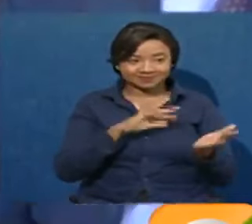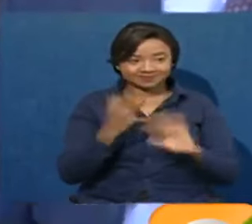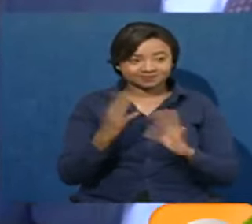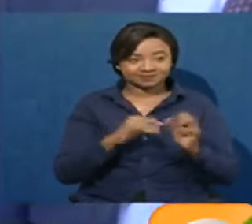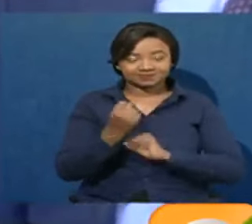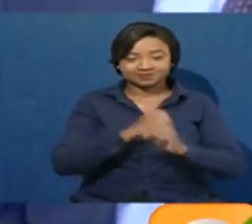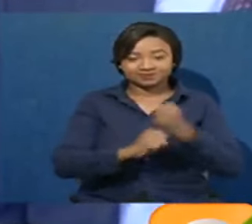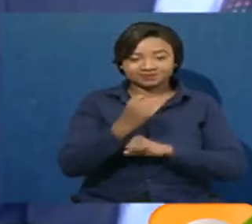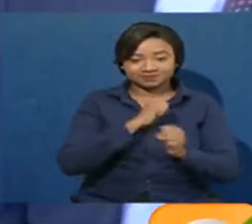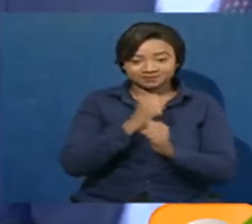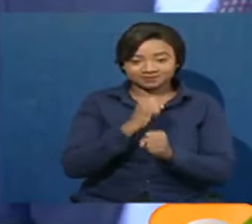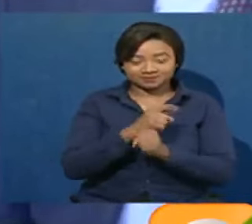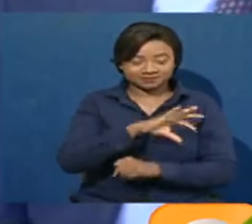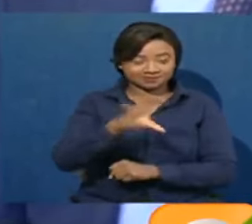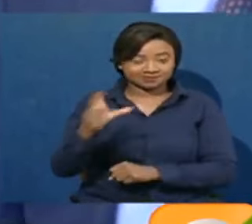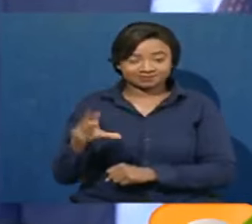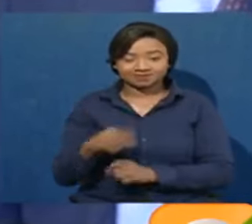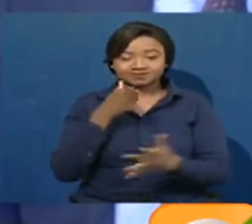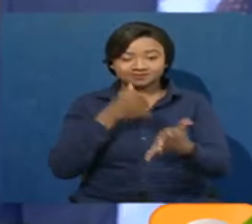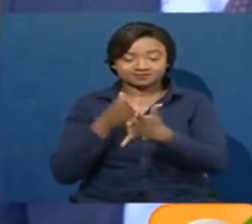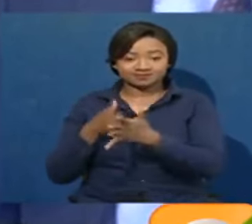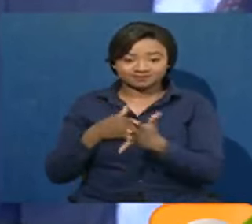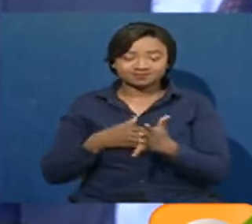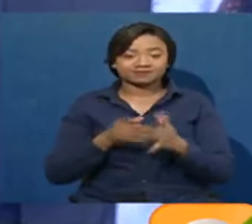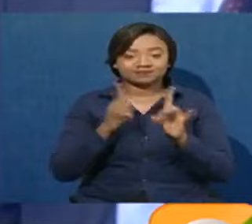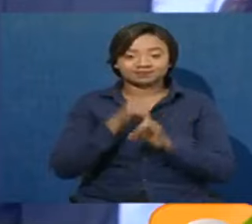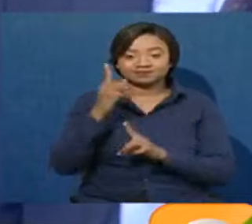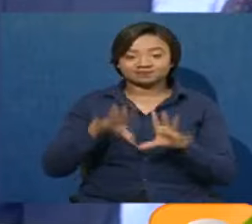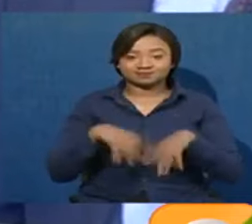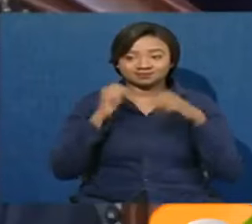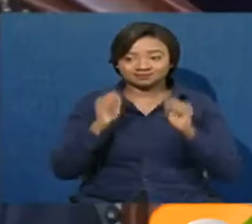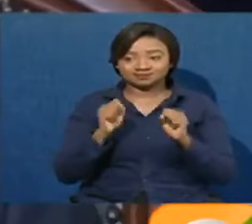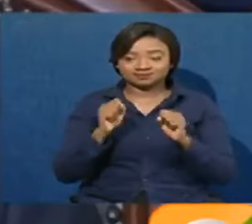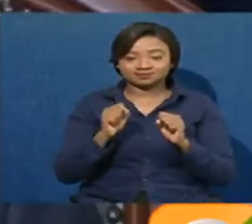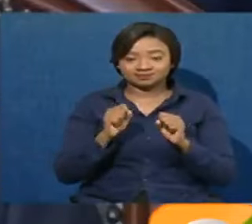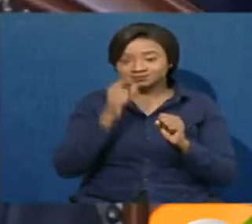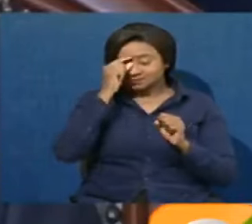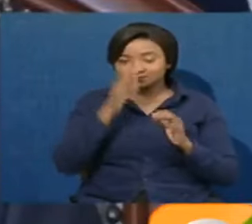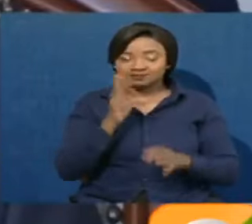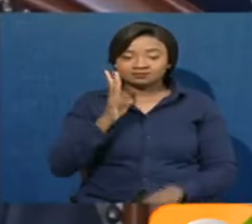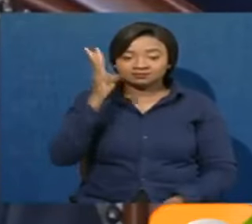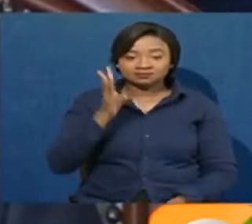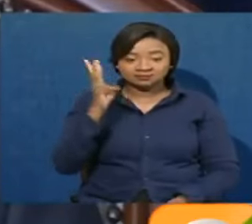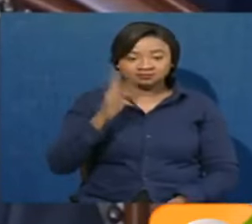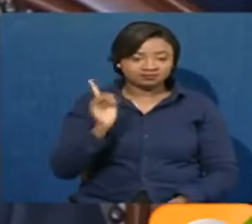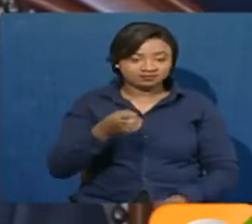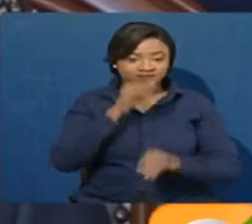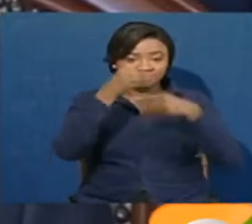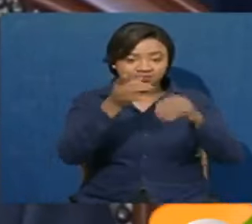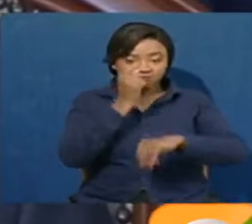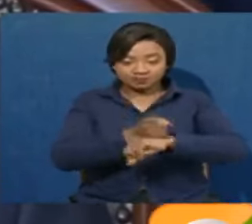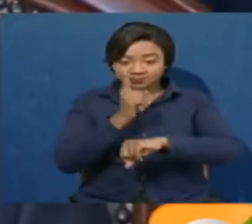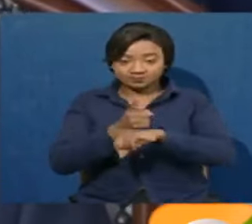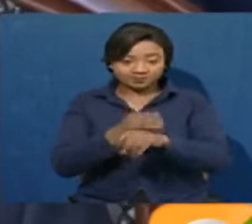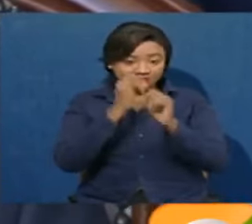kaunti. Kikao hicho chini ya mwenyekiti wake na gavana wa Wajia Ahmed Abdullahi kikitoa ilani kuwa